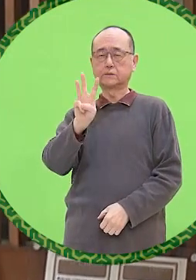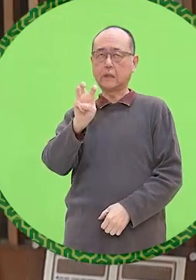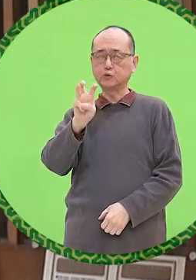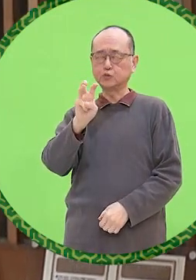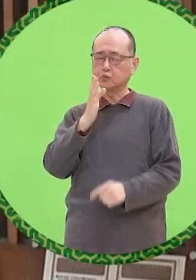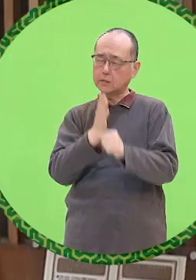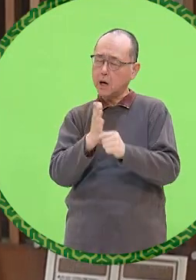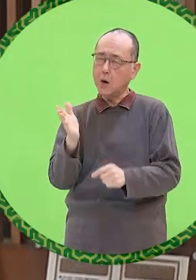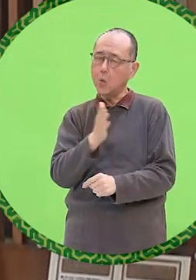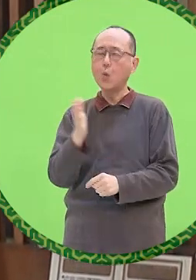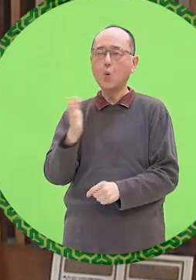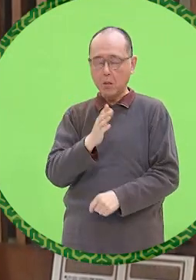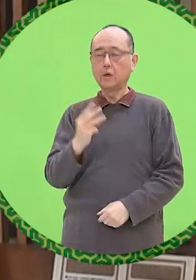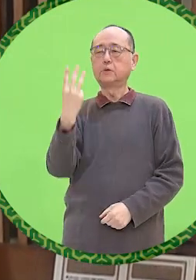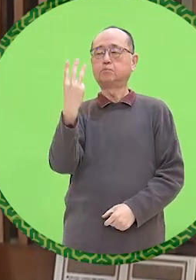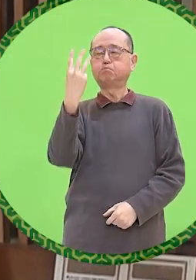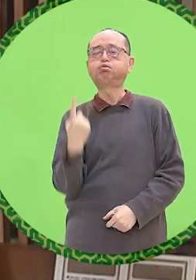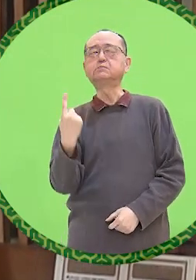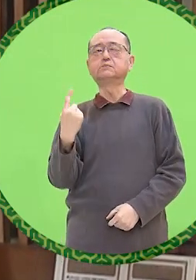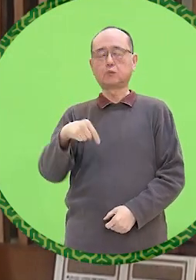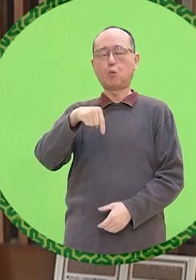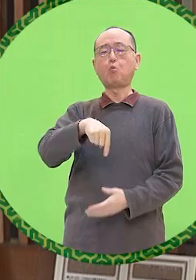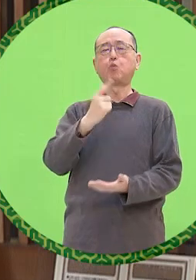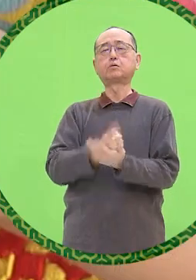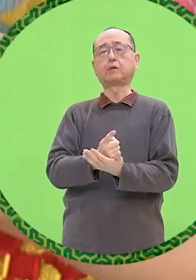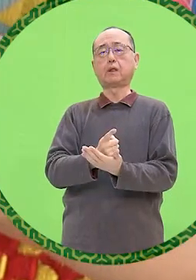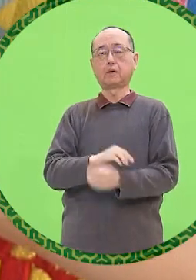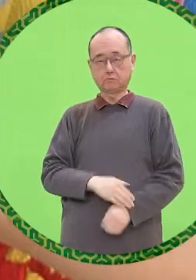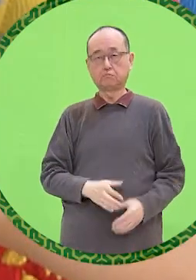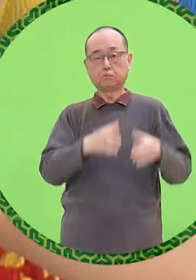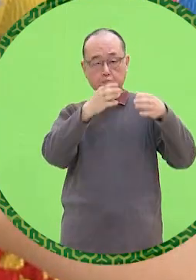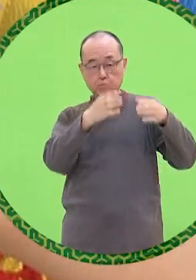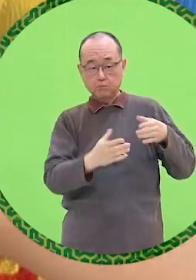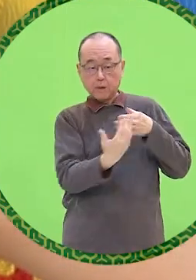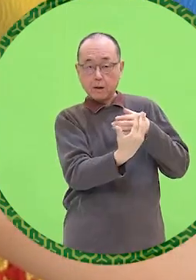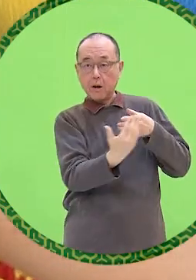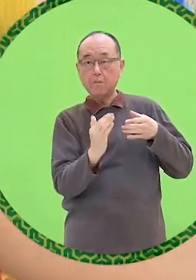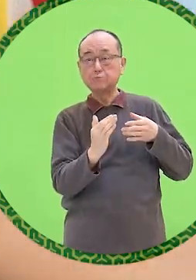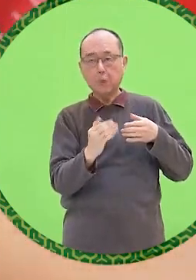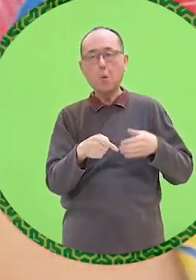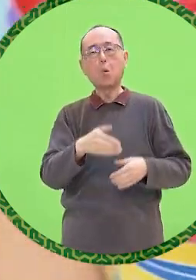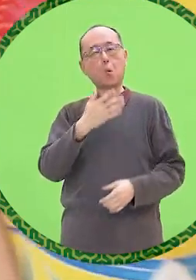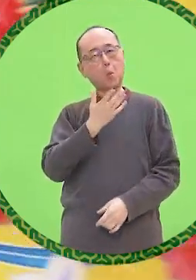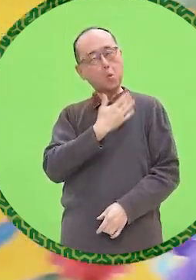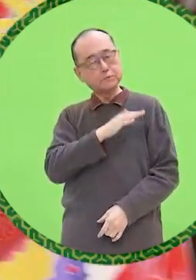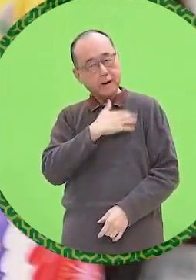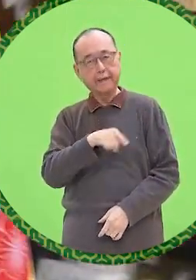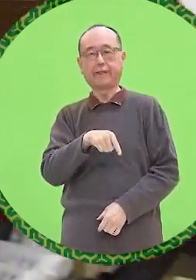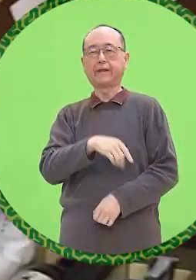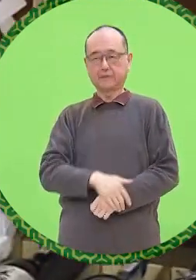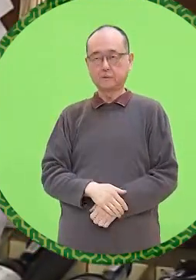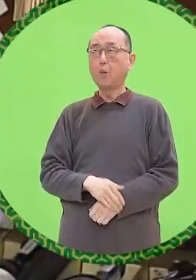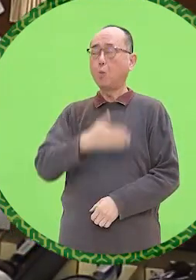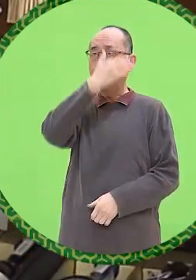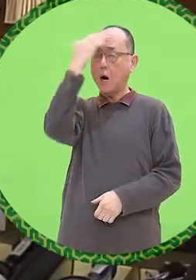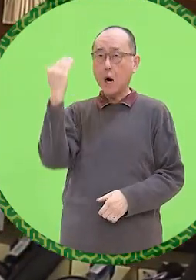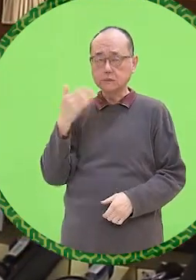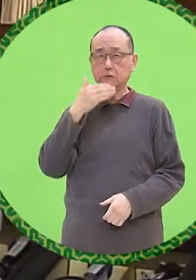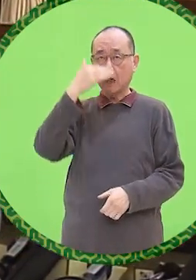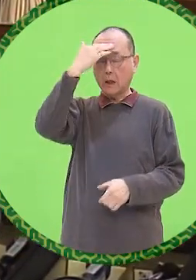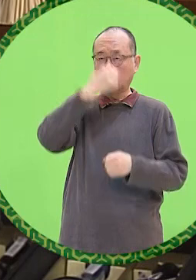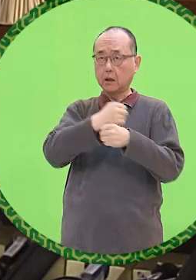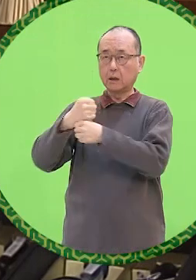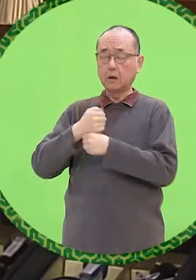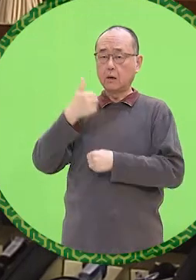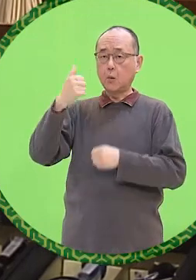年代の半ばからうち1軒だけになりました。 ラベルもすごくおしゃれですよね。そういえば若い杜氏さ